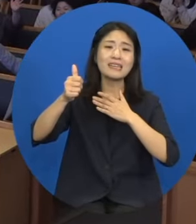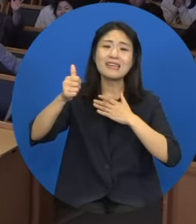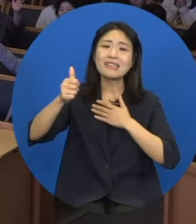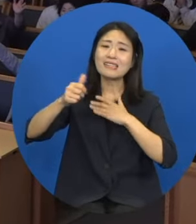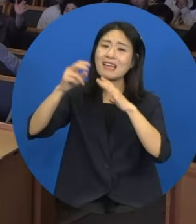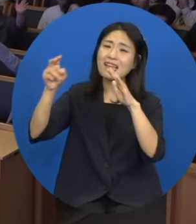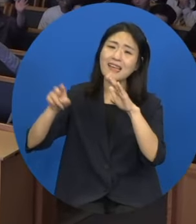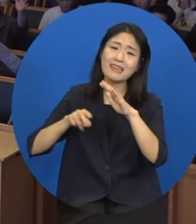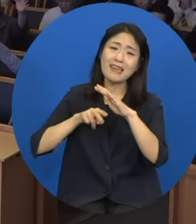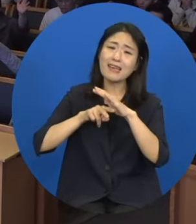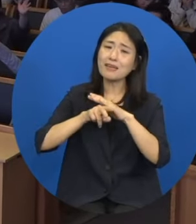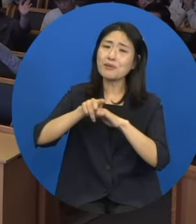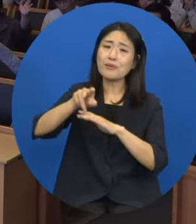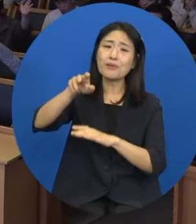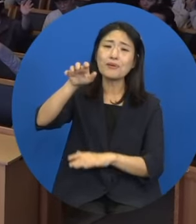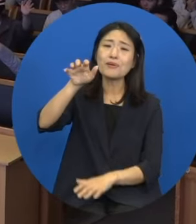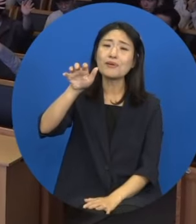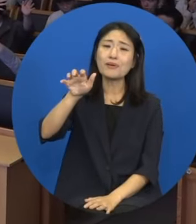주님은 나의